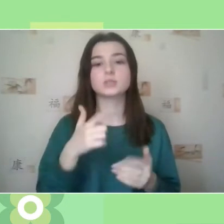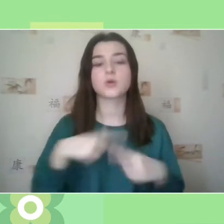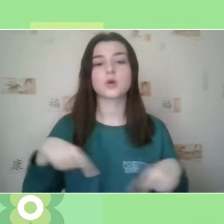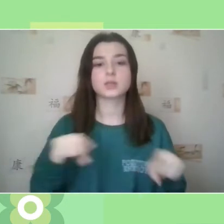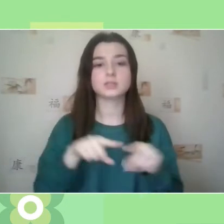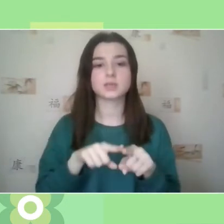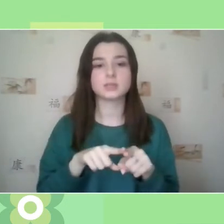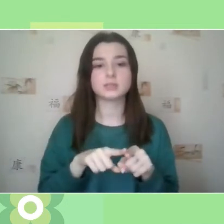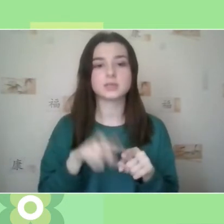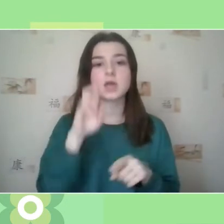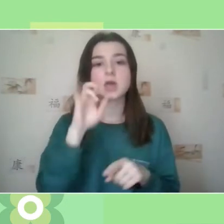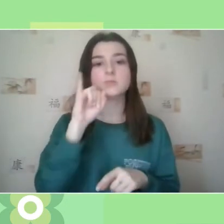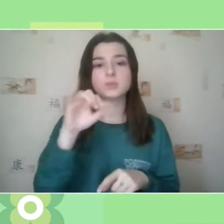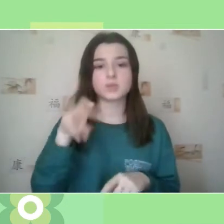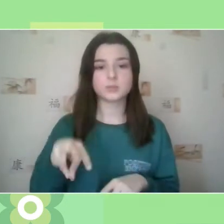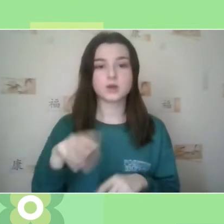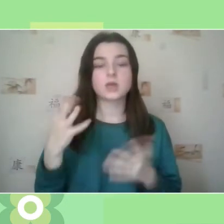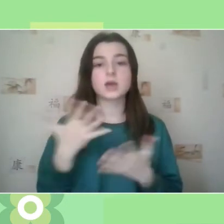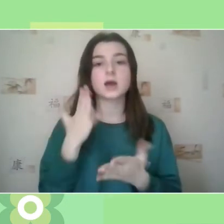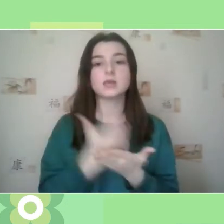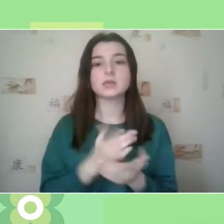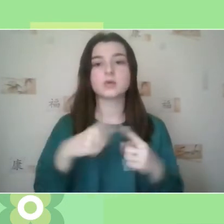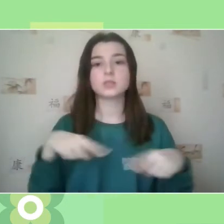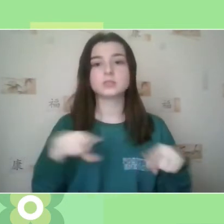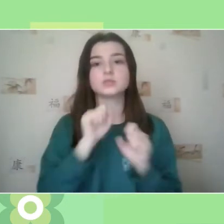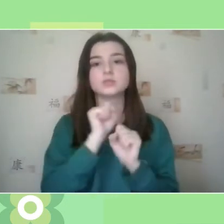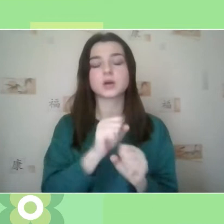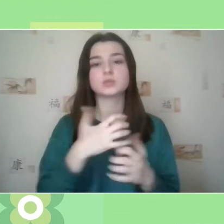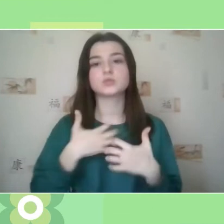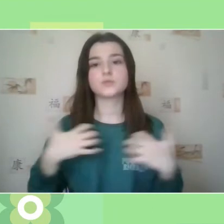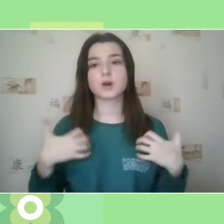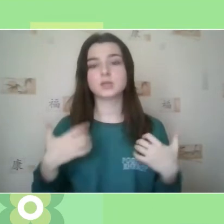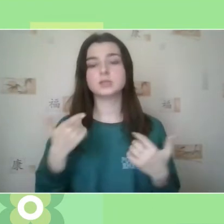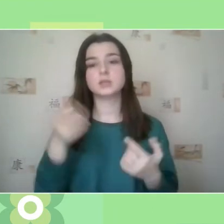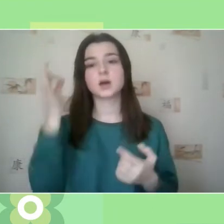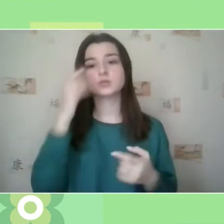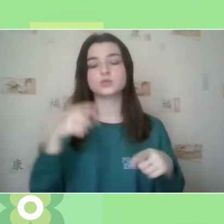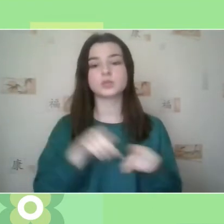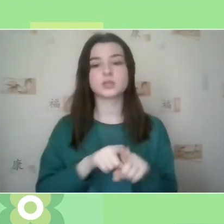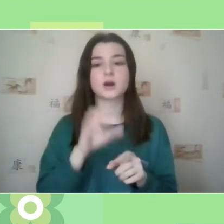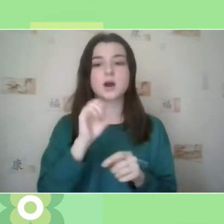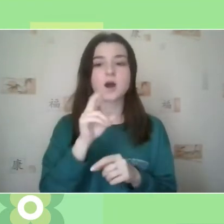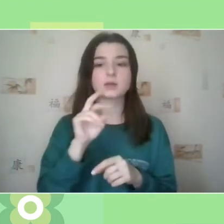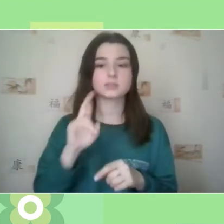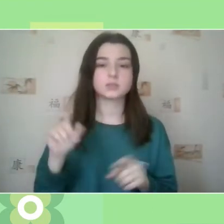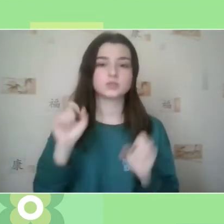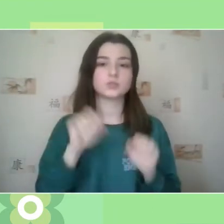яка є організацією захисту тварин, кожних вихідних, нагадую, у них така як акція, що ви можете перерахувати 5, 10, 20 гривень на